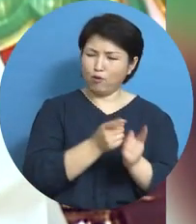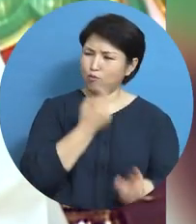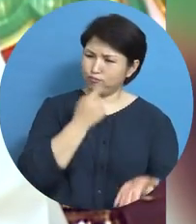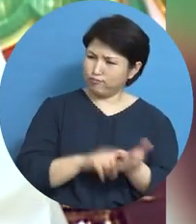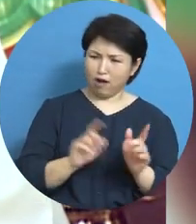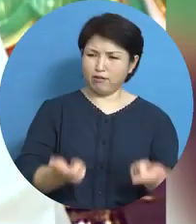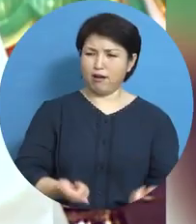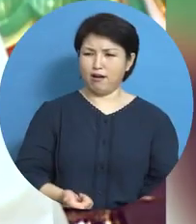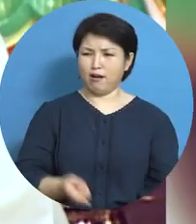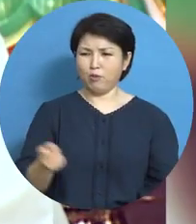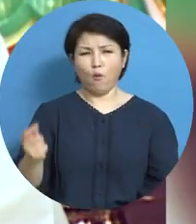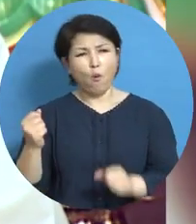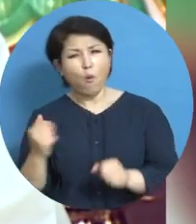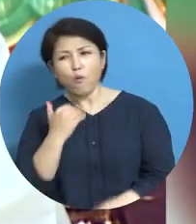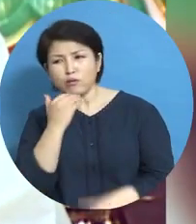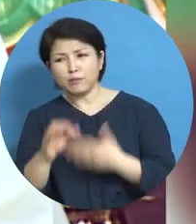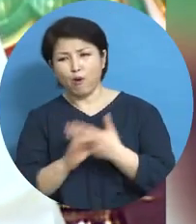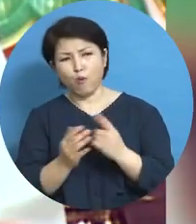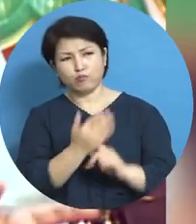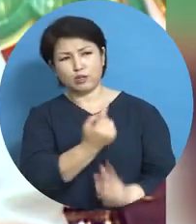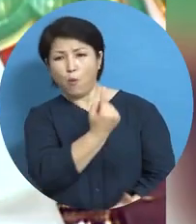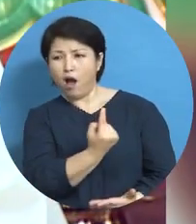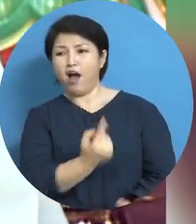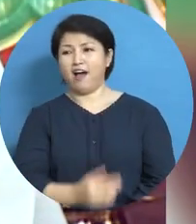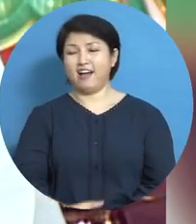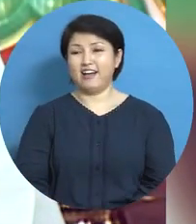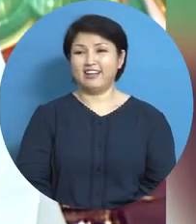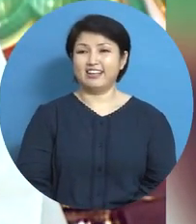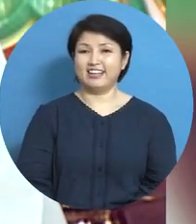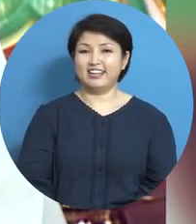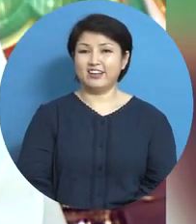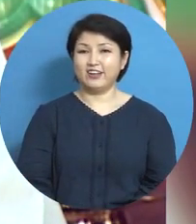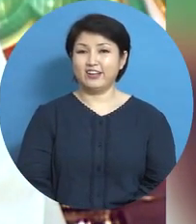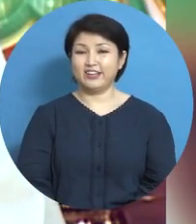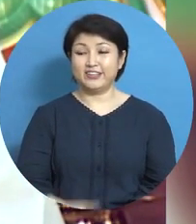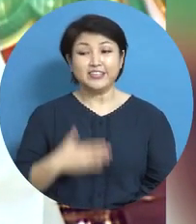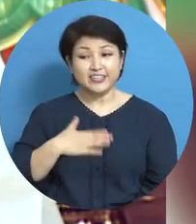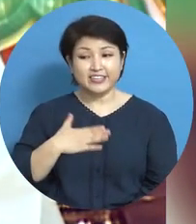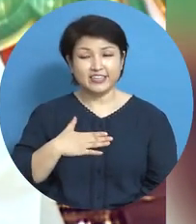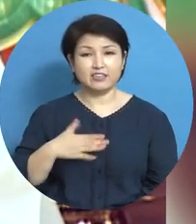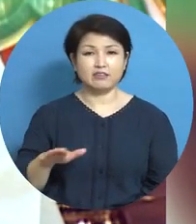여기 앉아서 부처님 볼 수 있다는 거. 그러고 이제 헤어졌는데